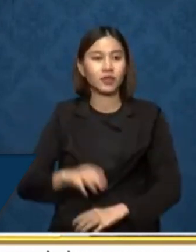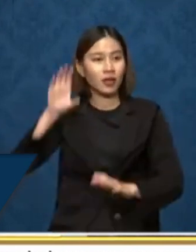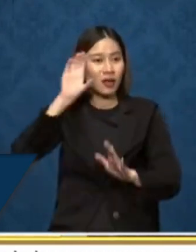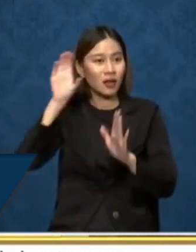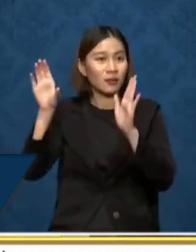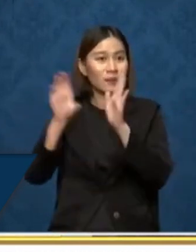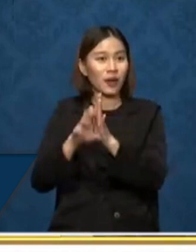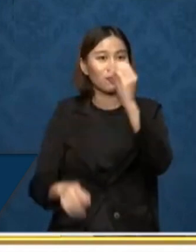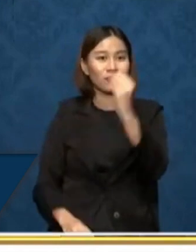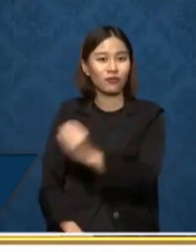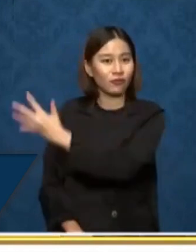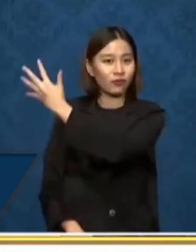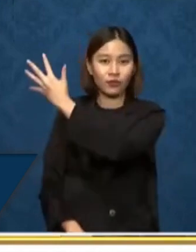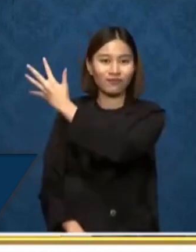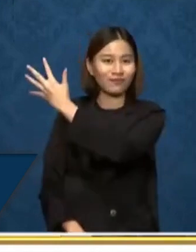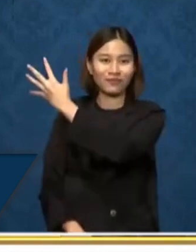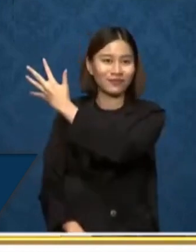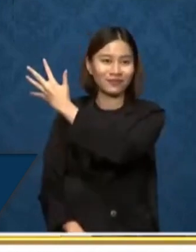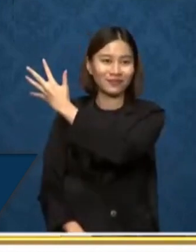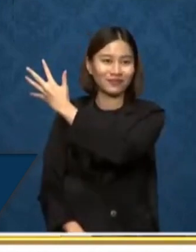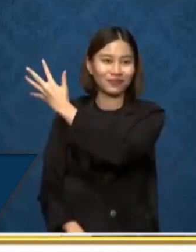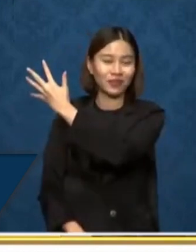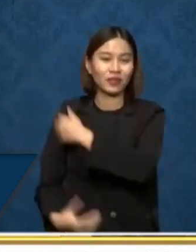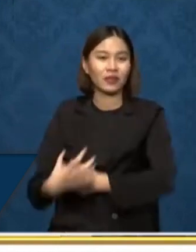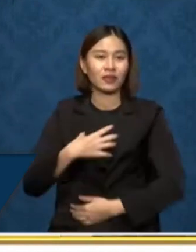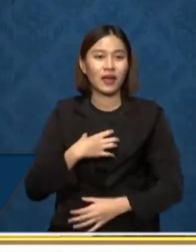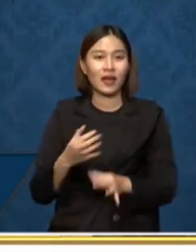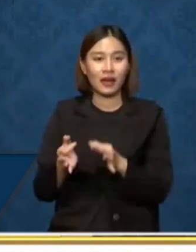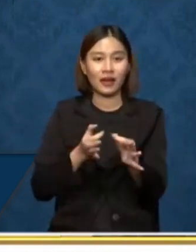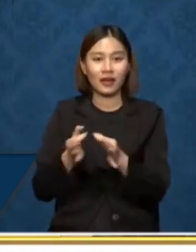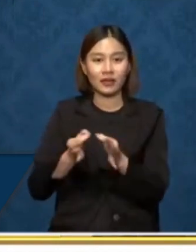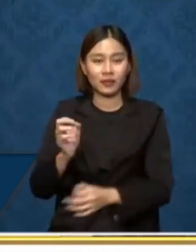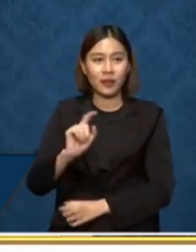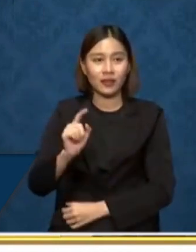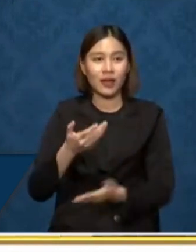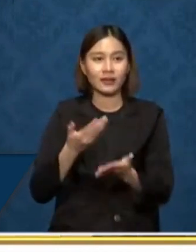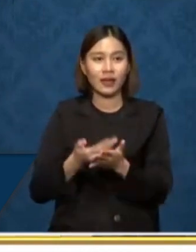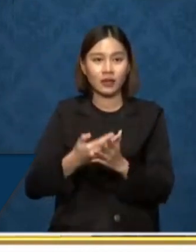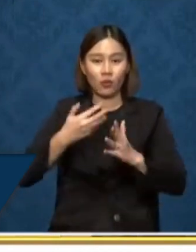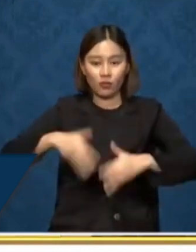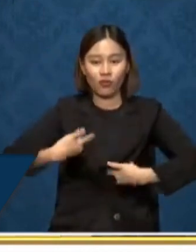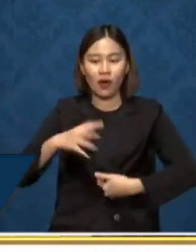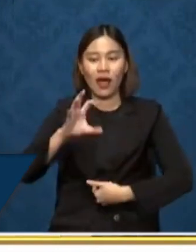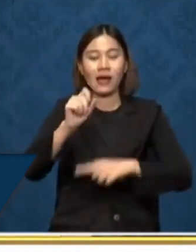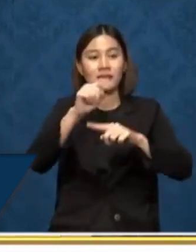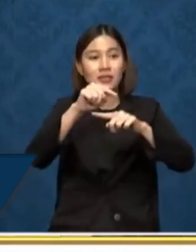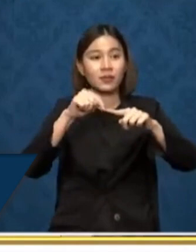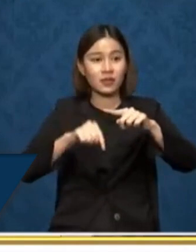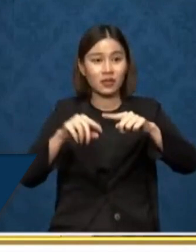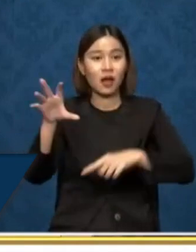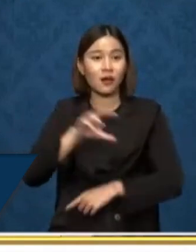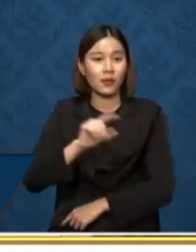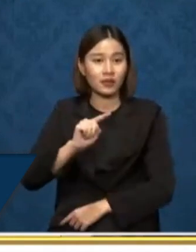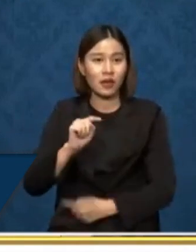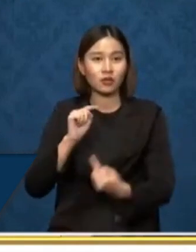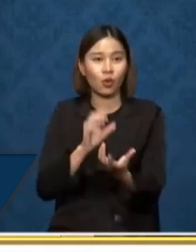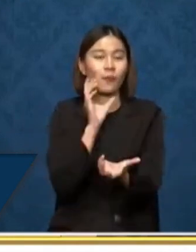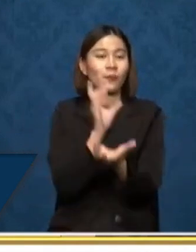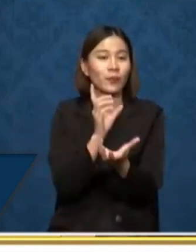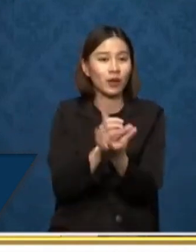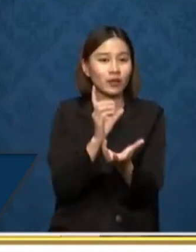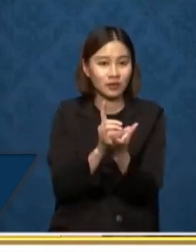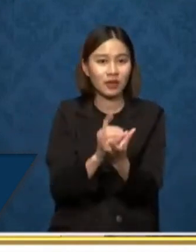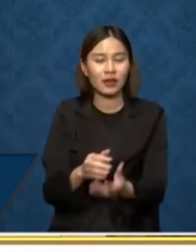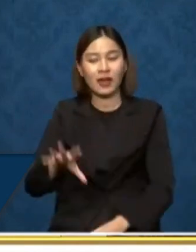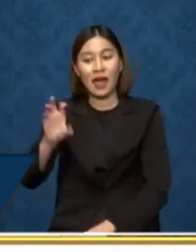ที่ผมทำมานะครับแต่ว่ามันไม่ได้ขึ้นนะครับผมคือจะอธิบายว่ารายได้เกือบ 50% นะครับมาจากการพนันนะครับผมแต่ราย